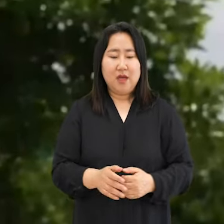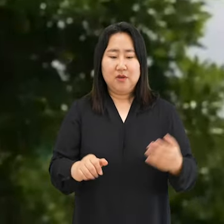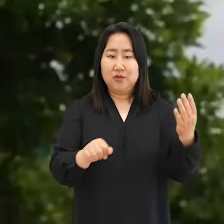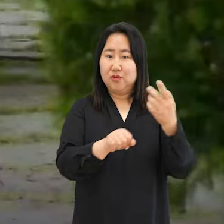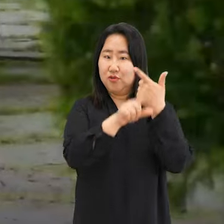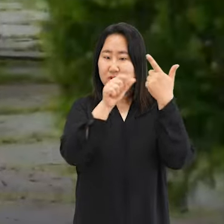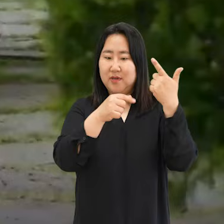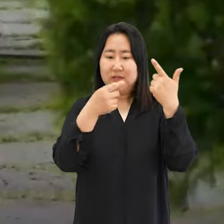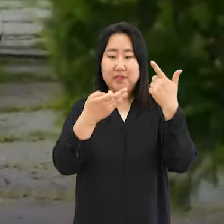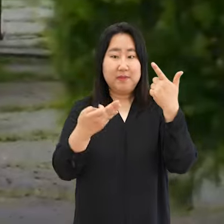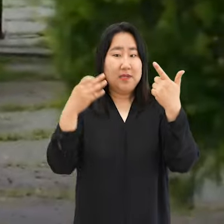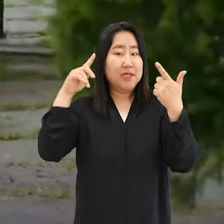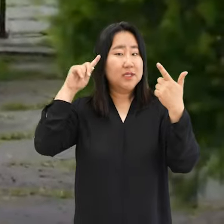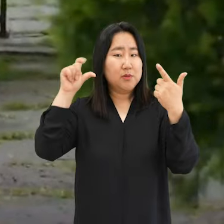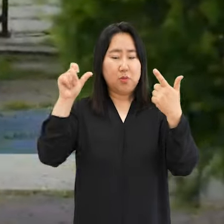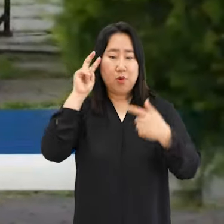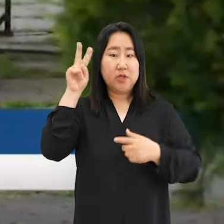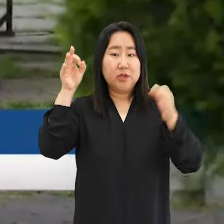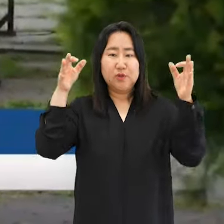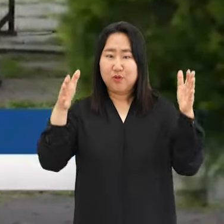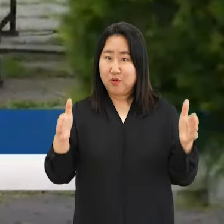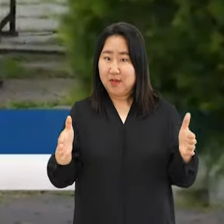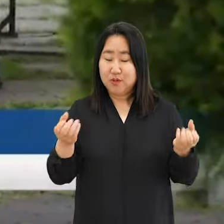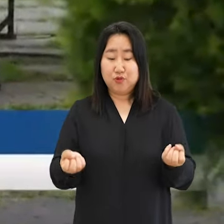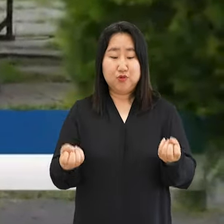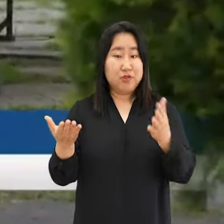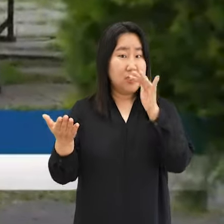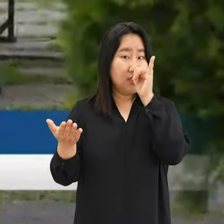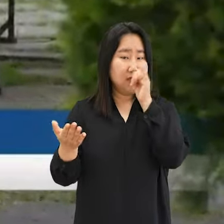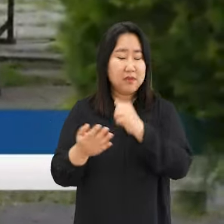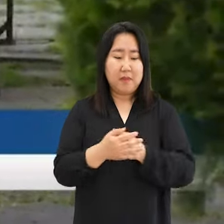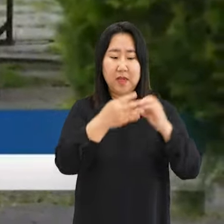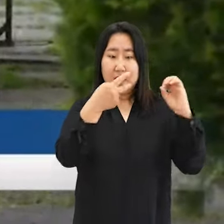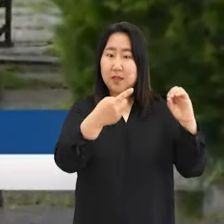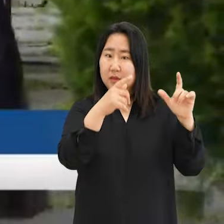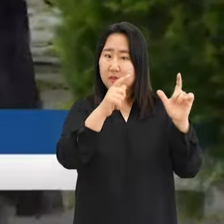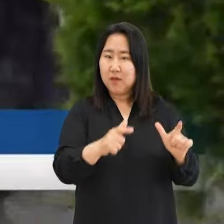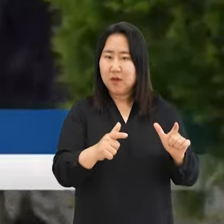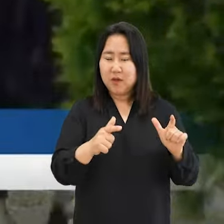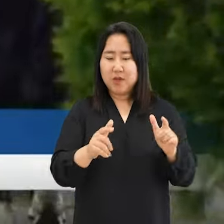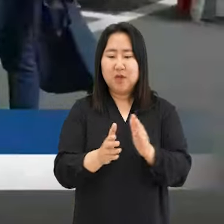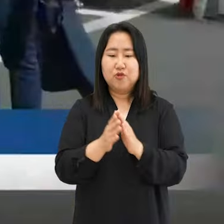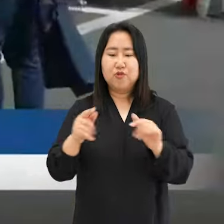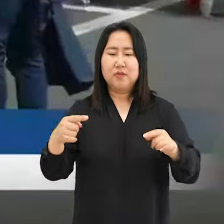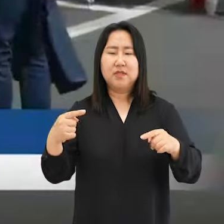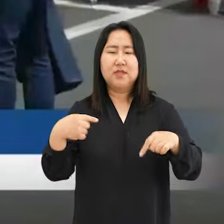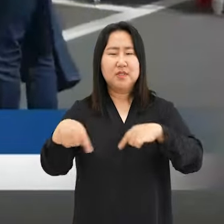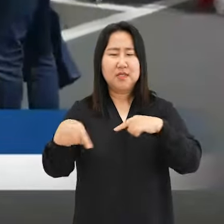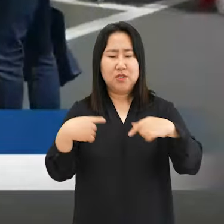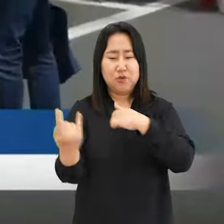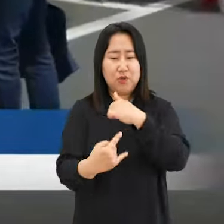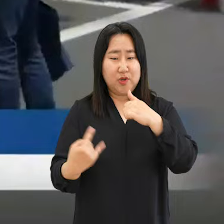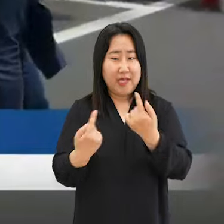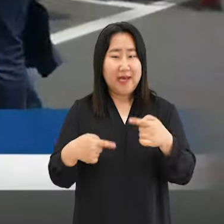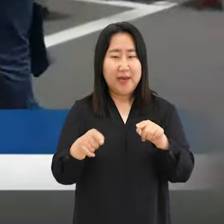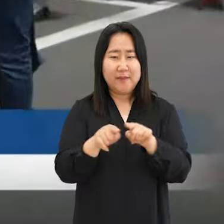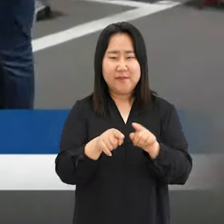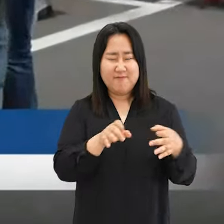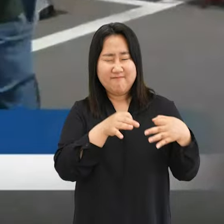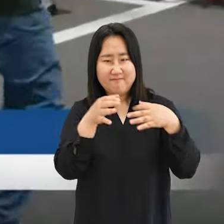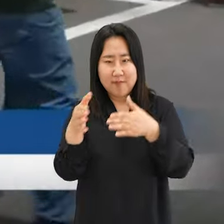지난 14일과 15일 이틀간 열린 이번 축제는 안덕면과 안덕면 주민자치위원회가